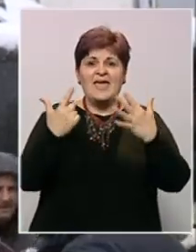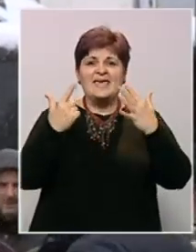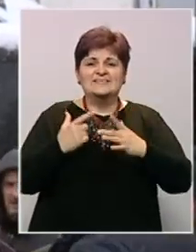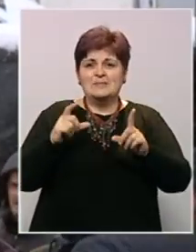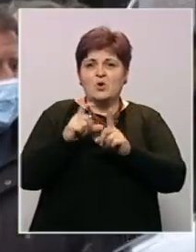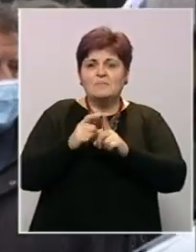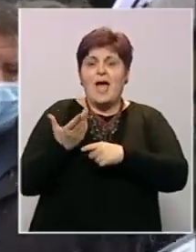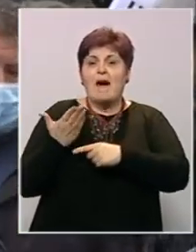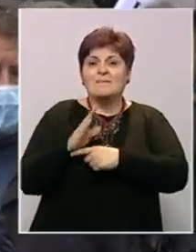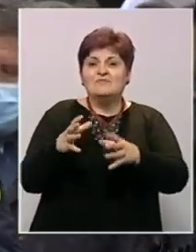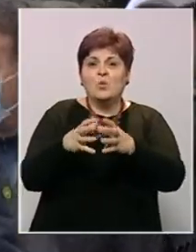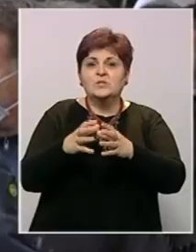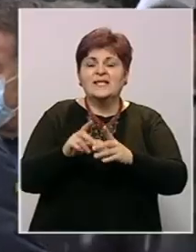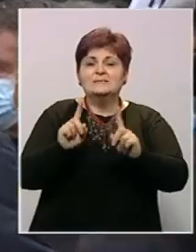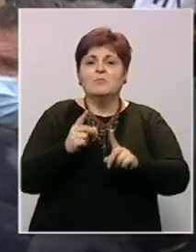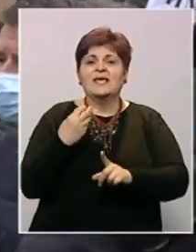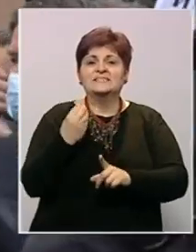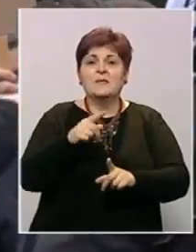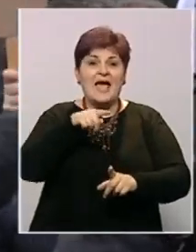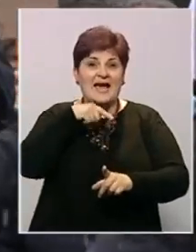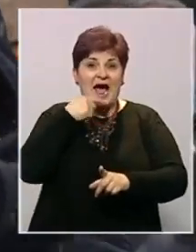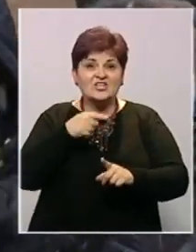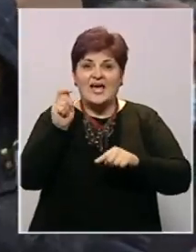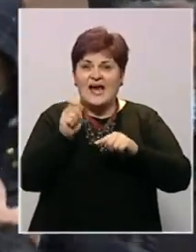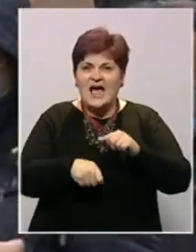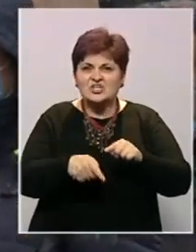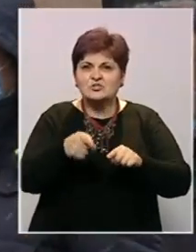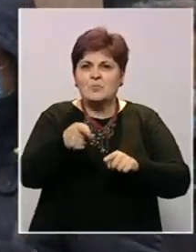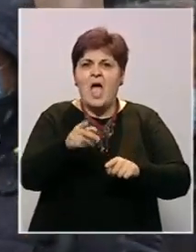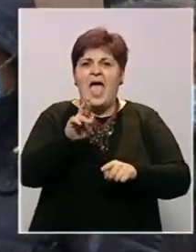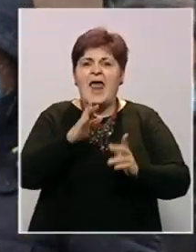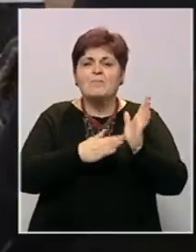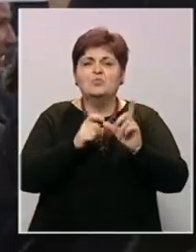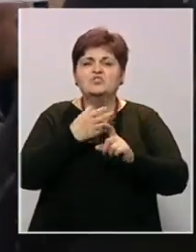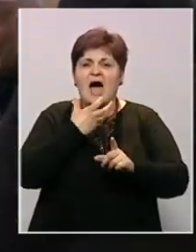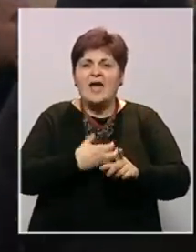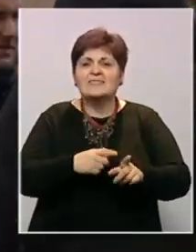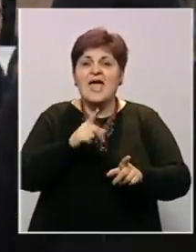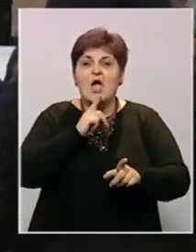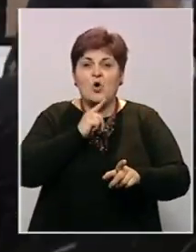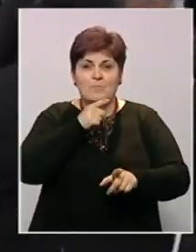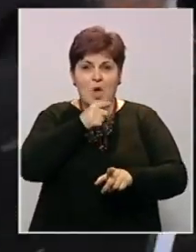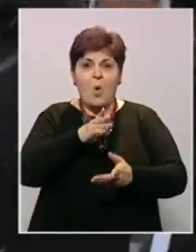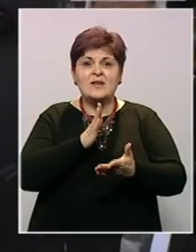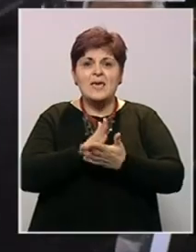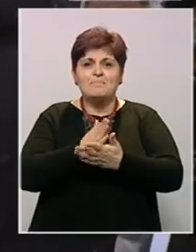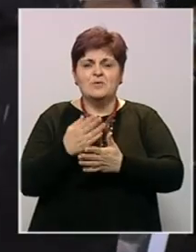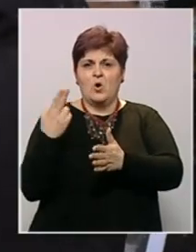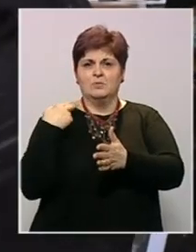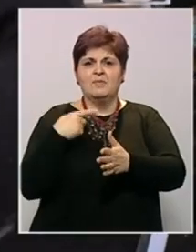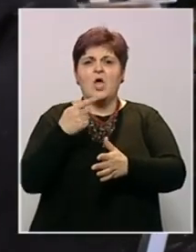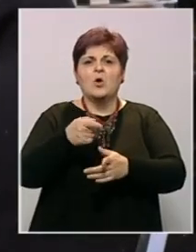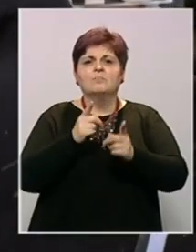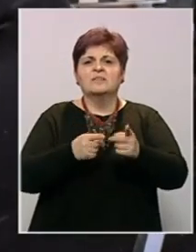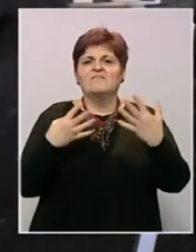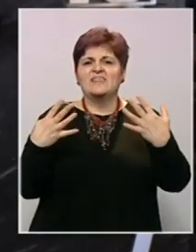prosinca, a predstavnici udruga iz Republike Srpske traže da se kazne zločini odreda El Mudžahid, kojima je Mahmuljin bio nadređen tijekom rata